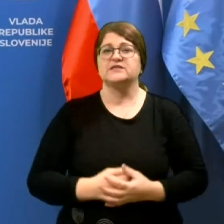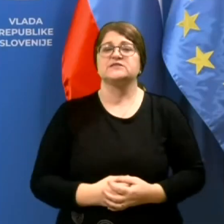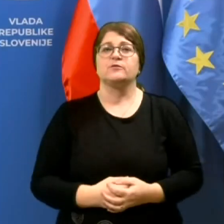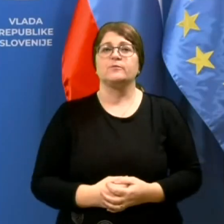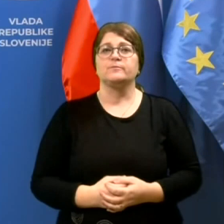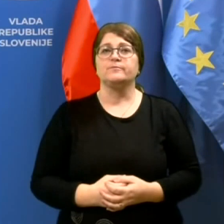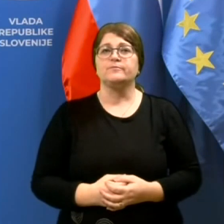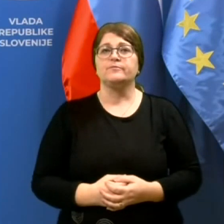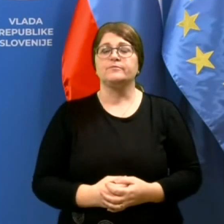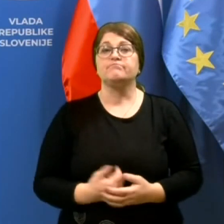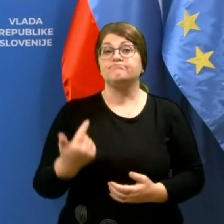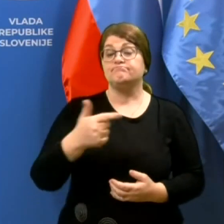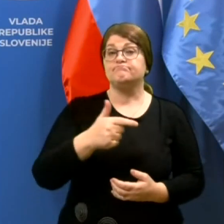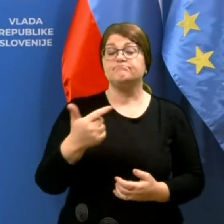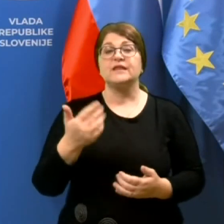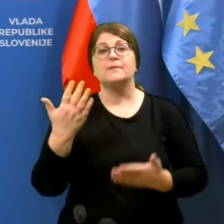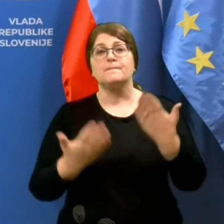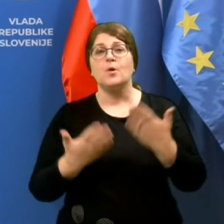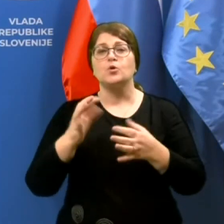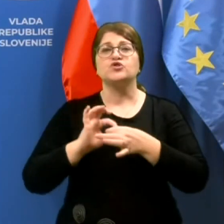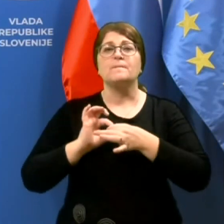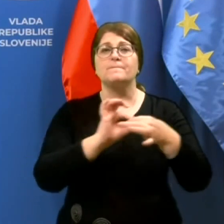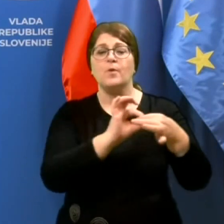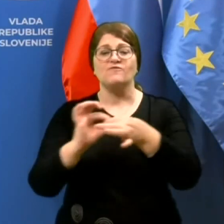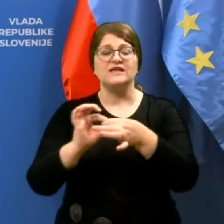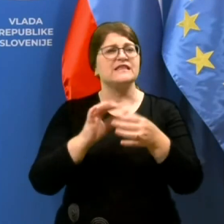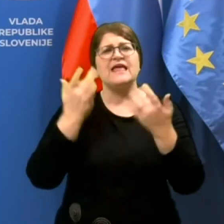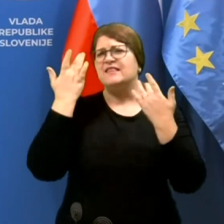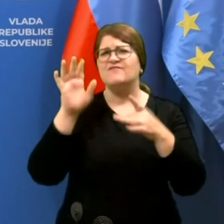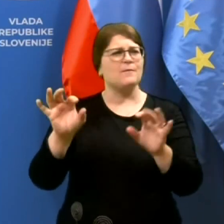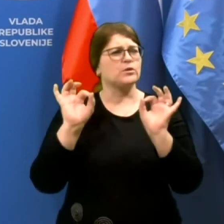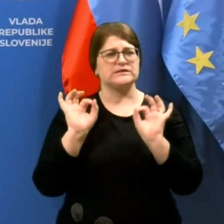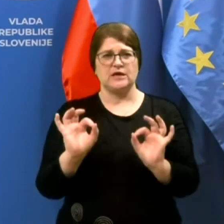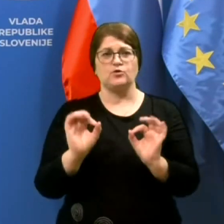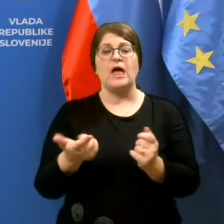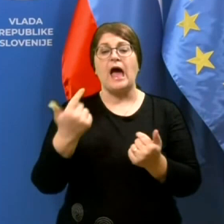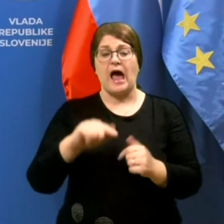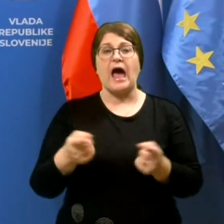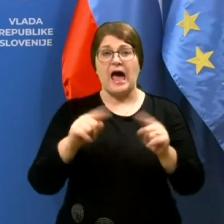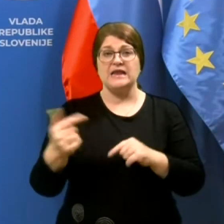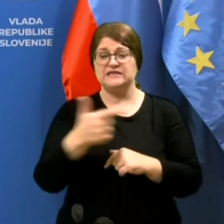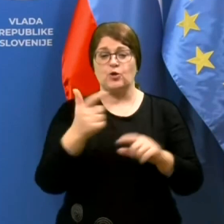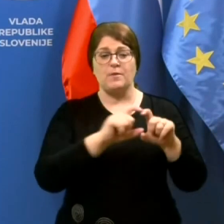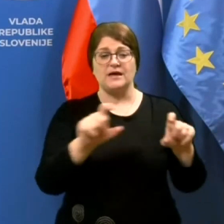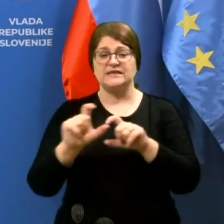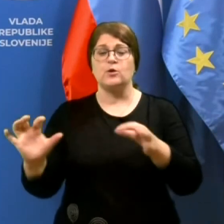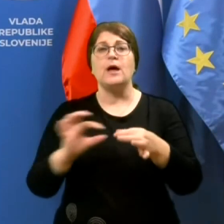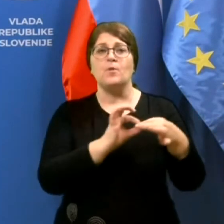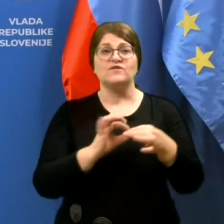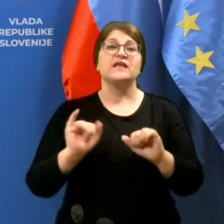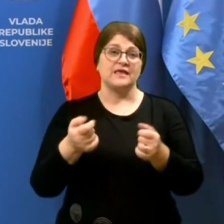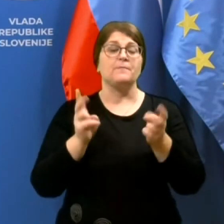No, ker vem, da so mnogi komentirali, da če ob delu predsednika vlade zmorem opravljati še delo ministra za